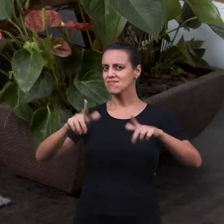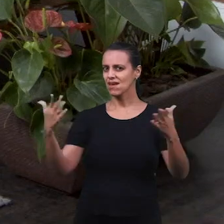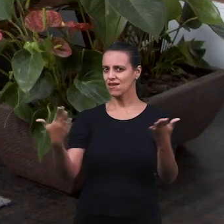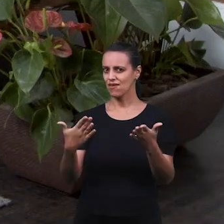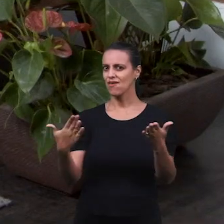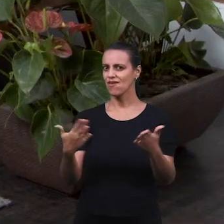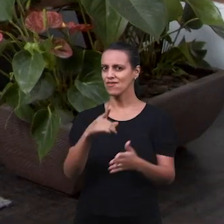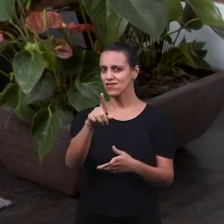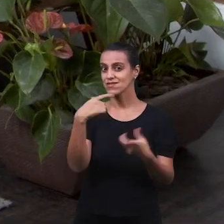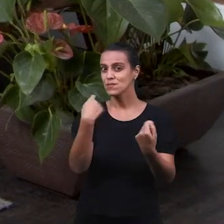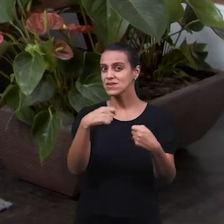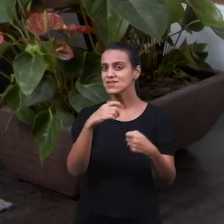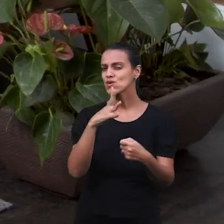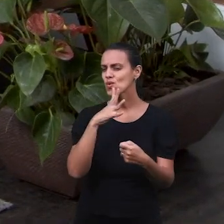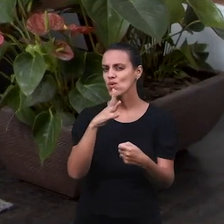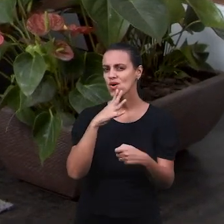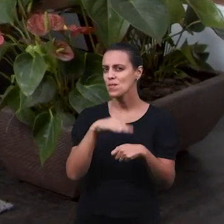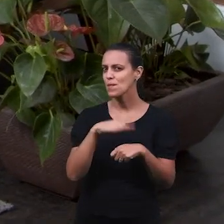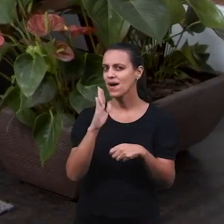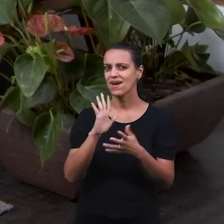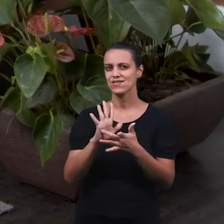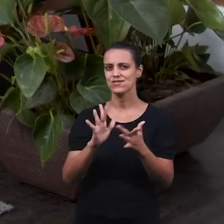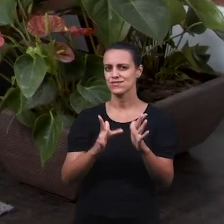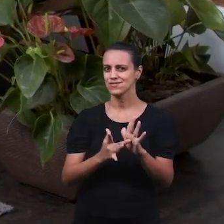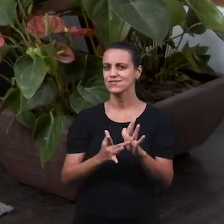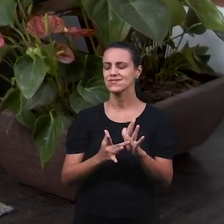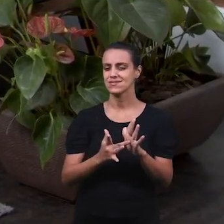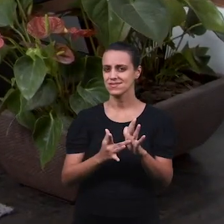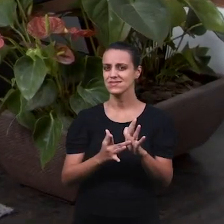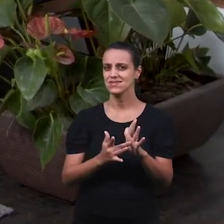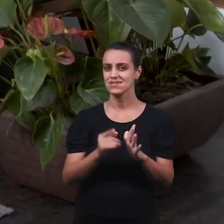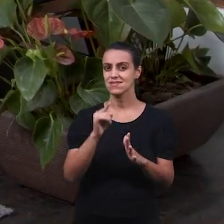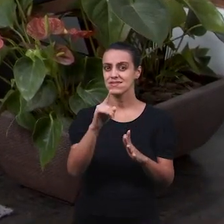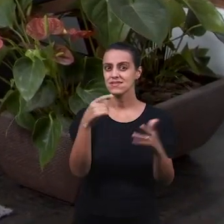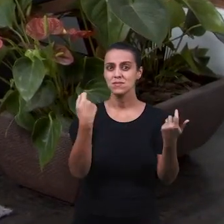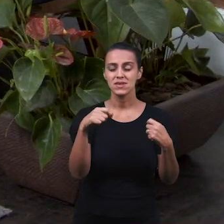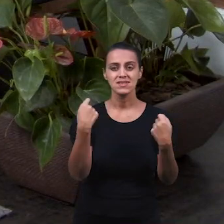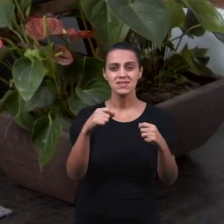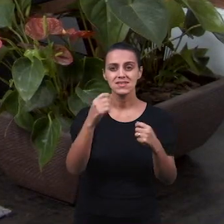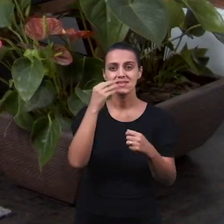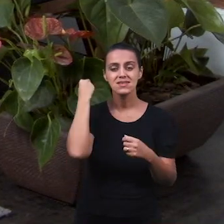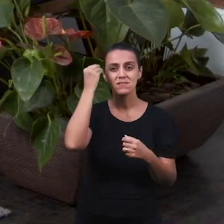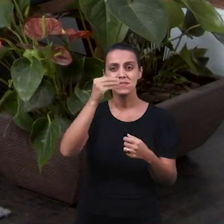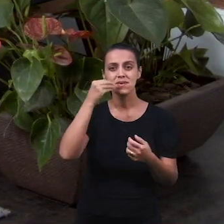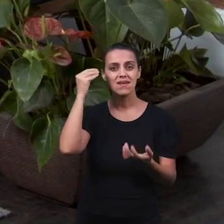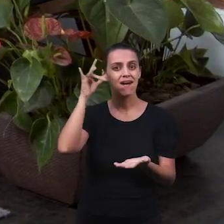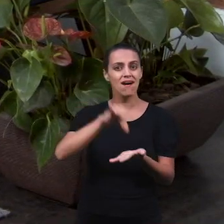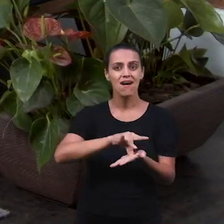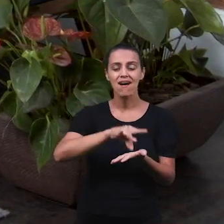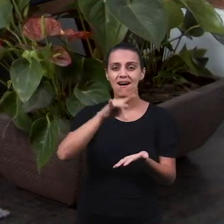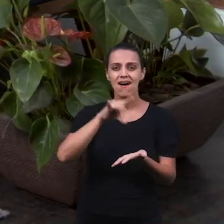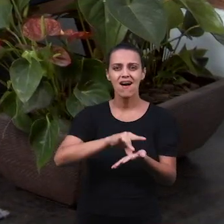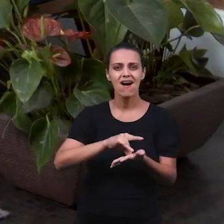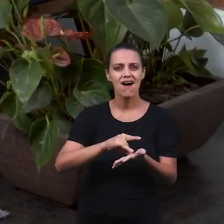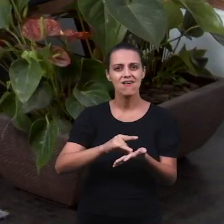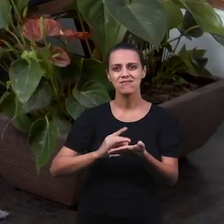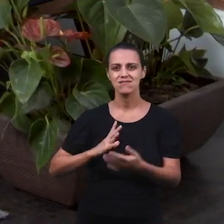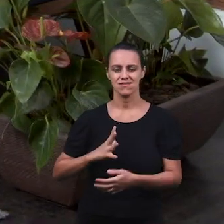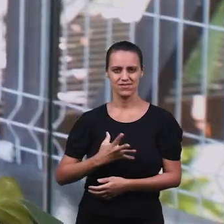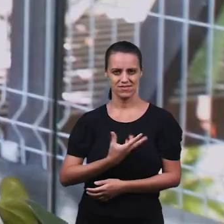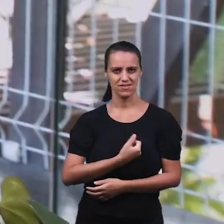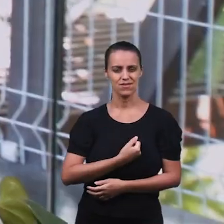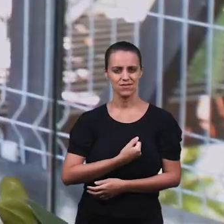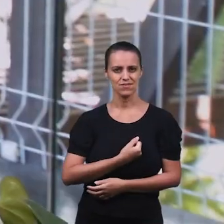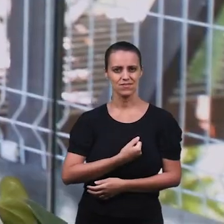message transmis par ce programme. Vous qui avez besoin de connaître davantage le Seigneur, d'avoir une